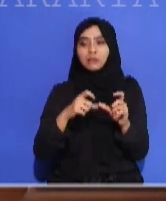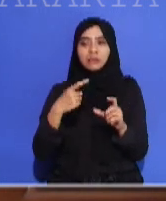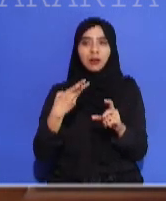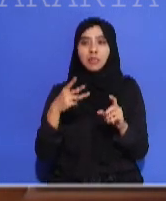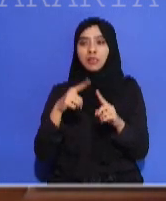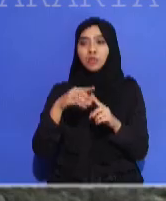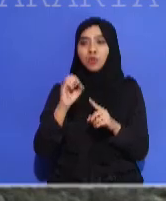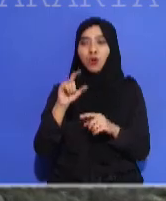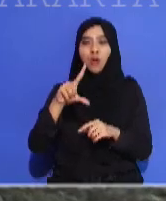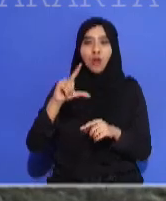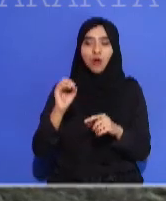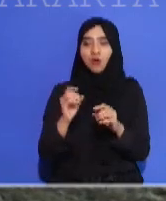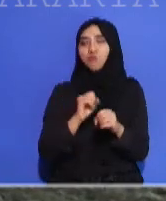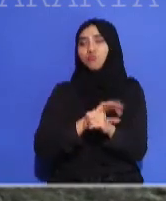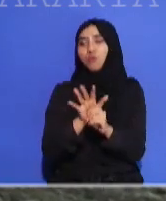Progo.